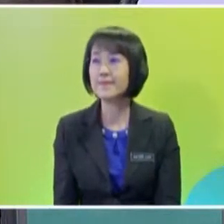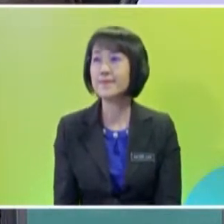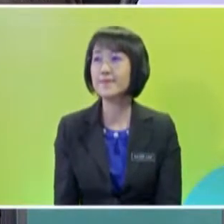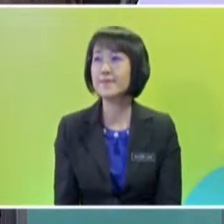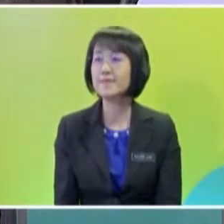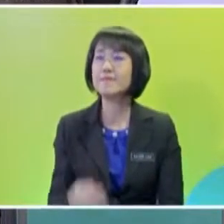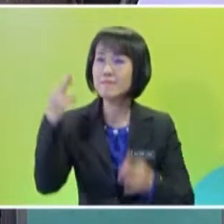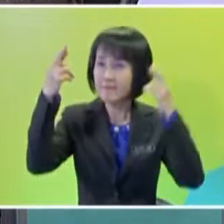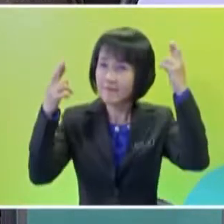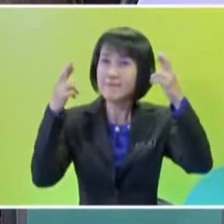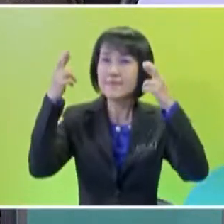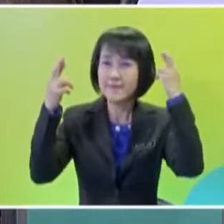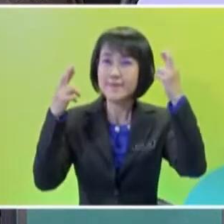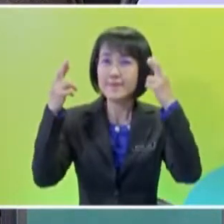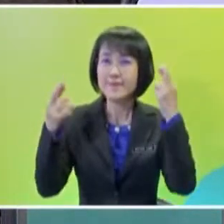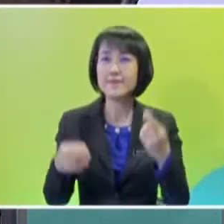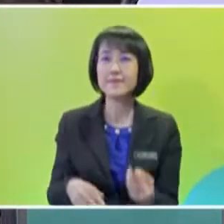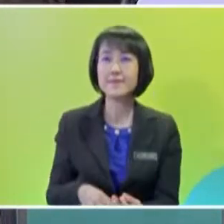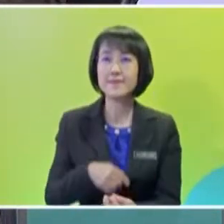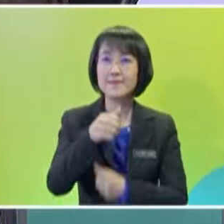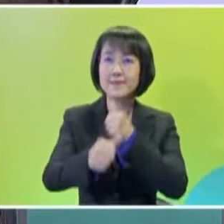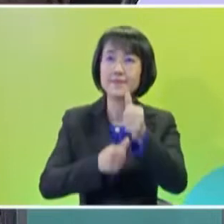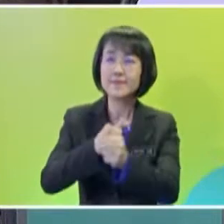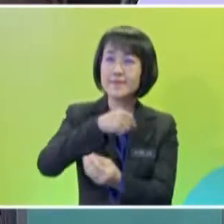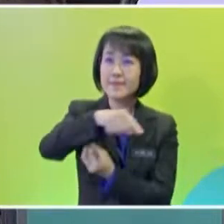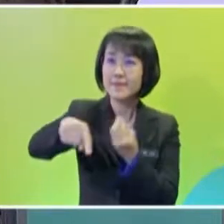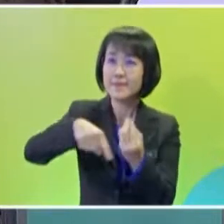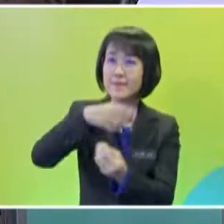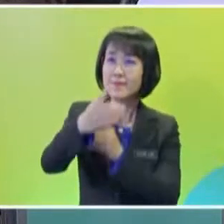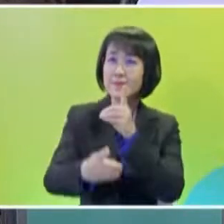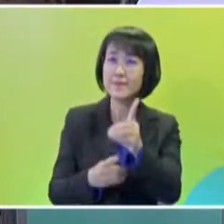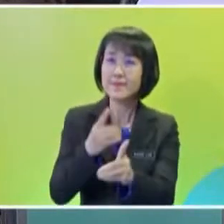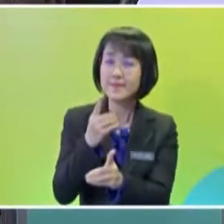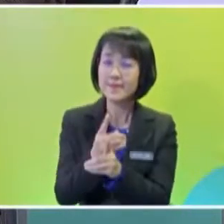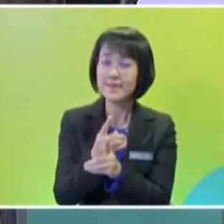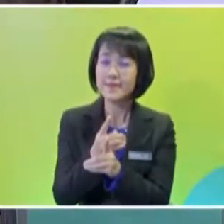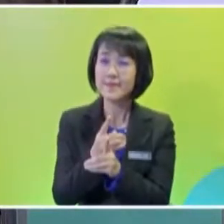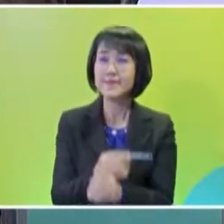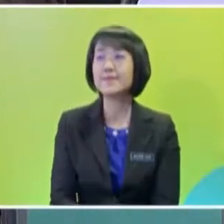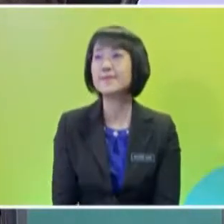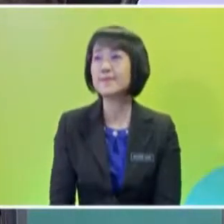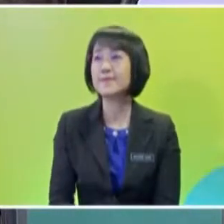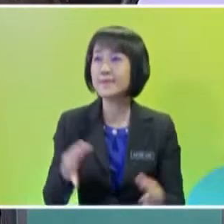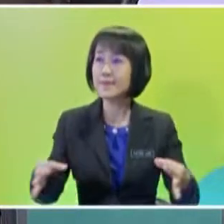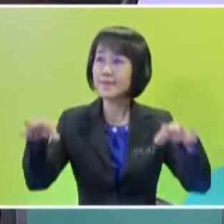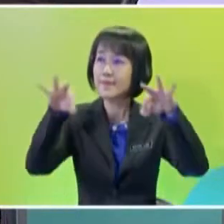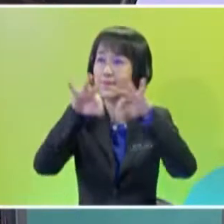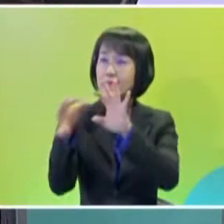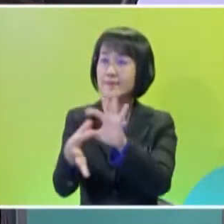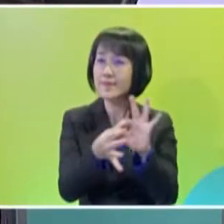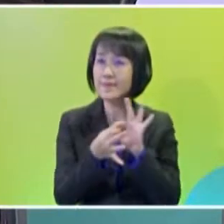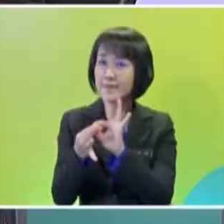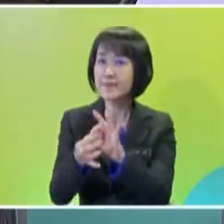dengan keadaan gitu punya alam sekitar seluruh dunia jadi penting sangatlah kerja sama ekonomi